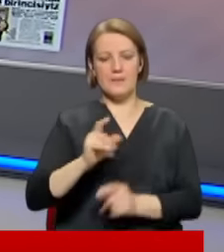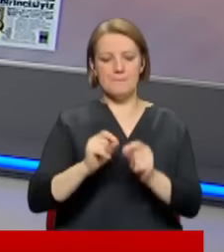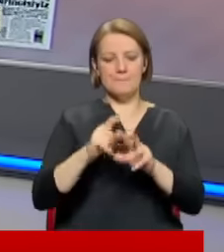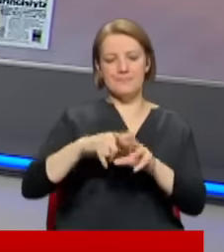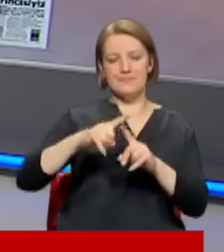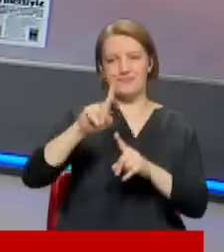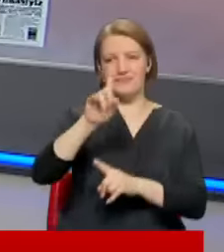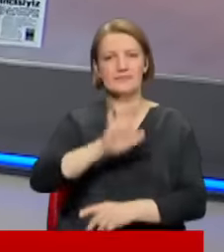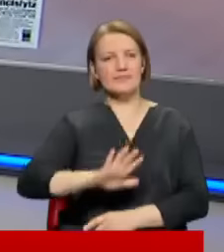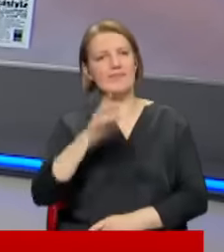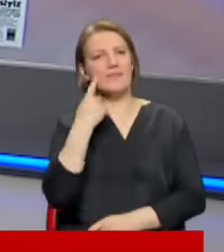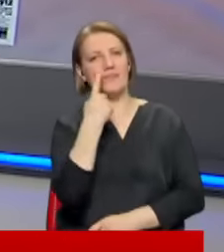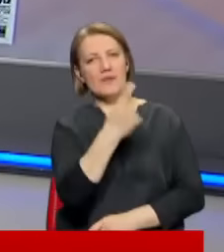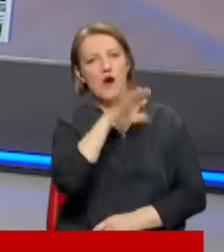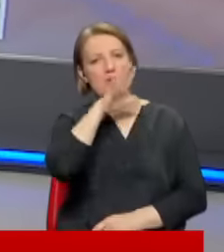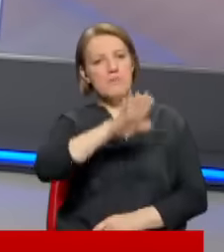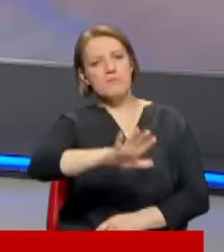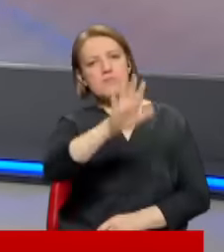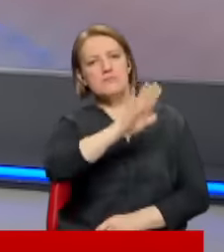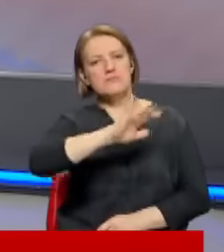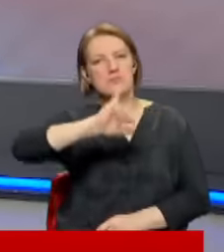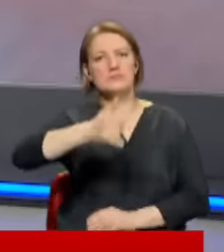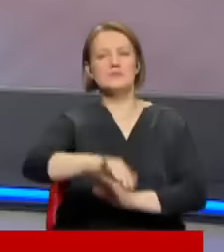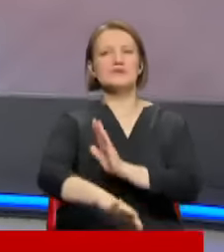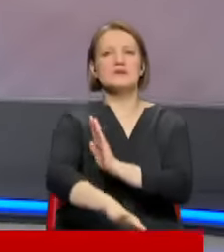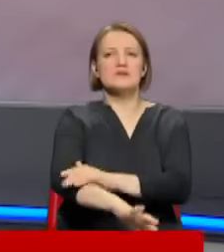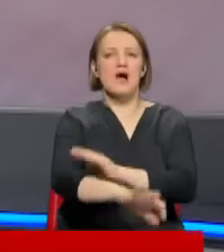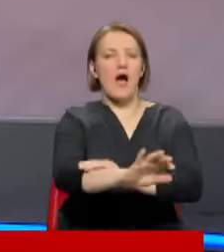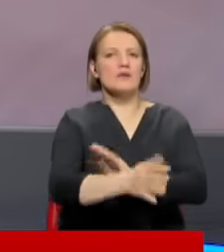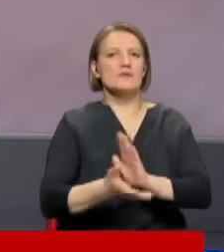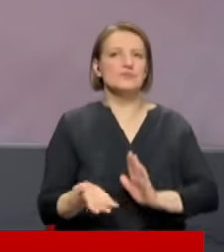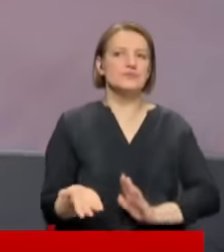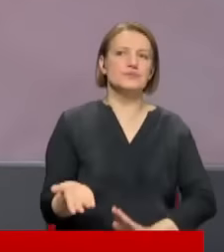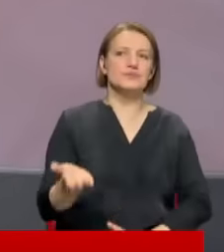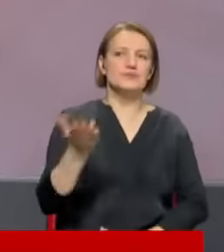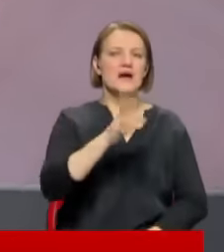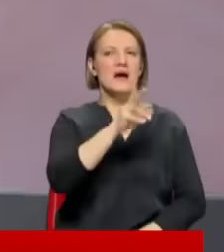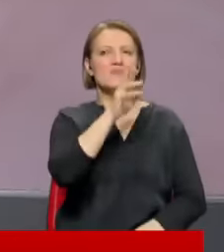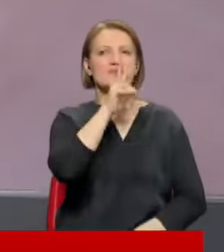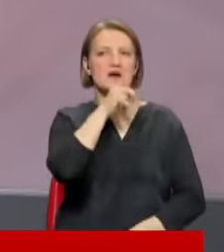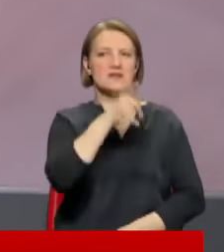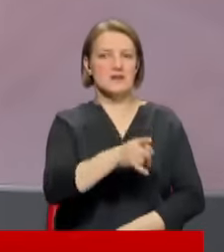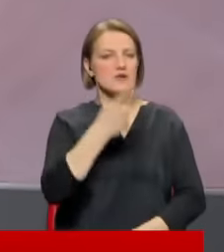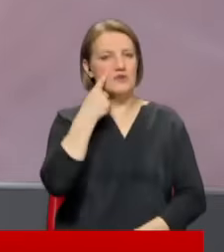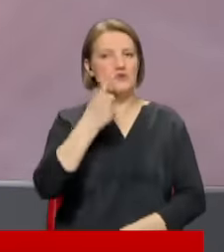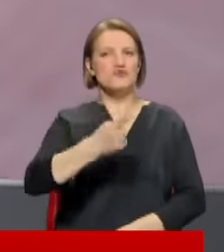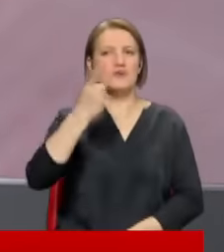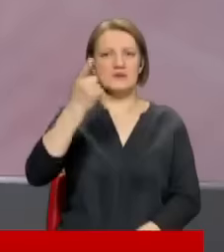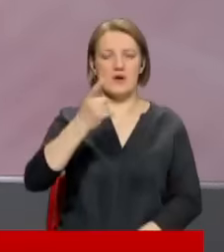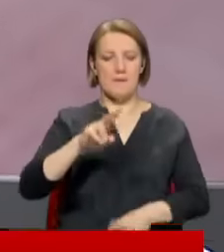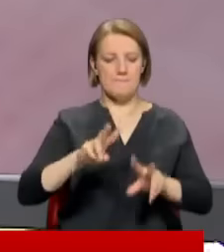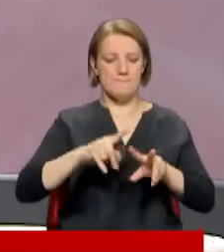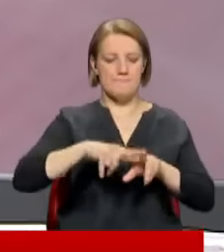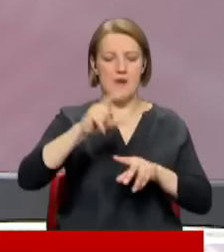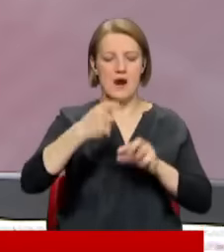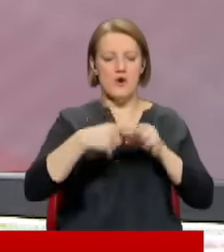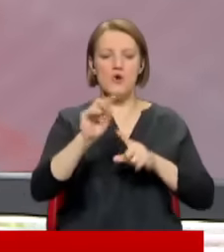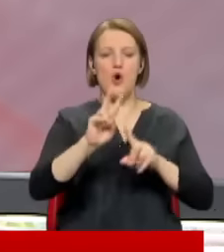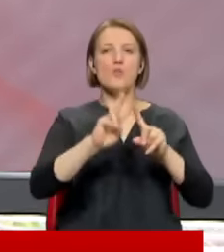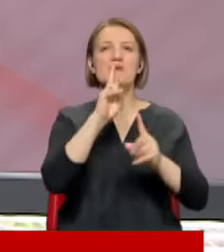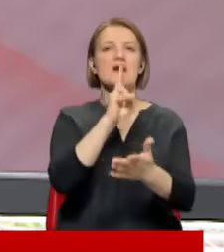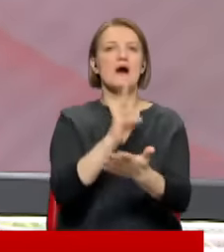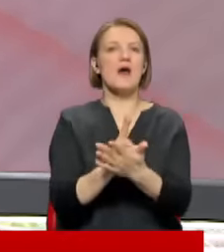da bakalım, Avrupa'ya da bakalım. Avrupa'da aşırı sağın yükselişi var ve Fransa Cumhurbaşkanı Macron'un bir